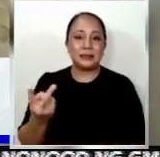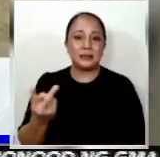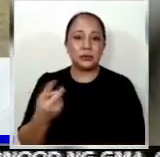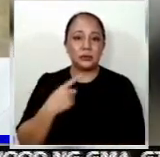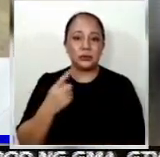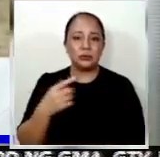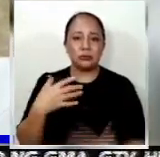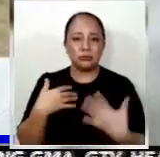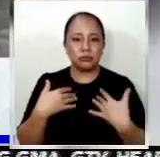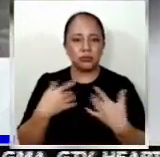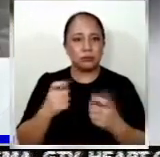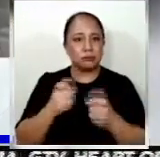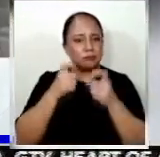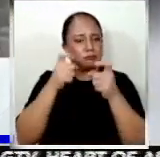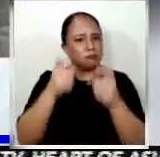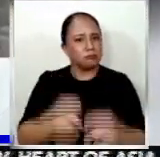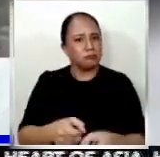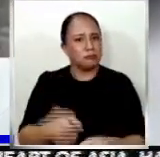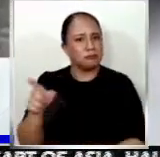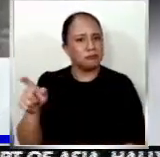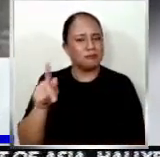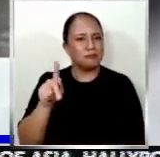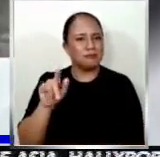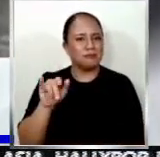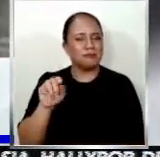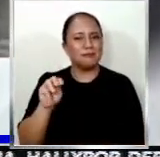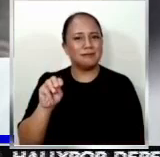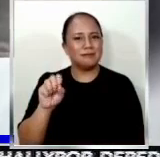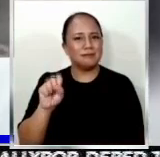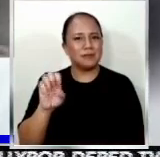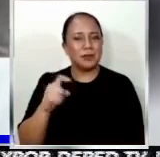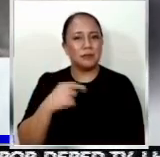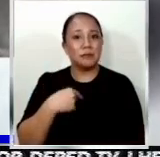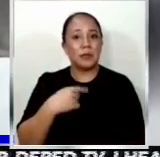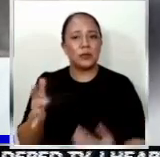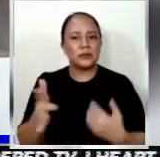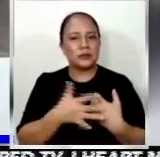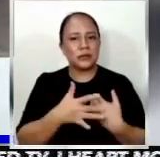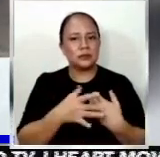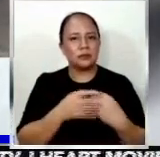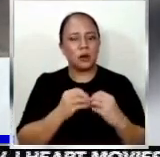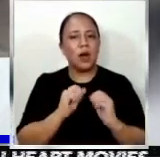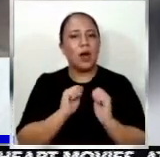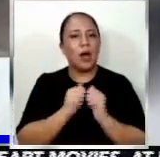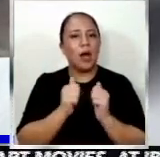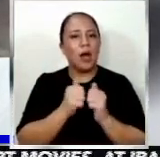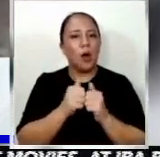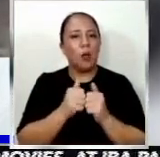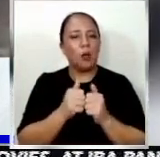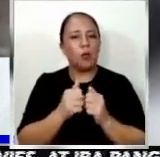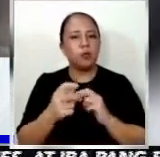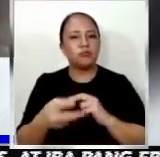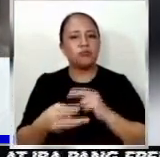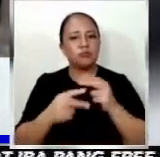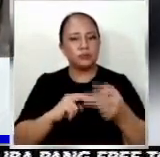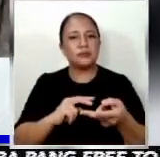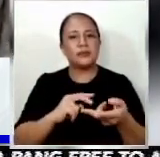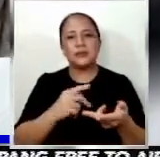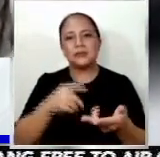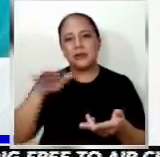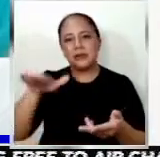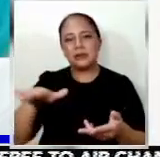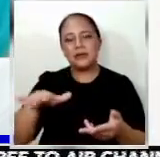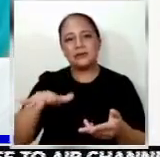ng regalo ni Kim Sen. Pero ang nakakaantig sa kanila ay kung paano sinusuklian ng anak ang kanyang ama.